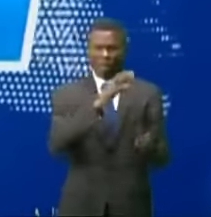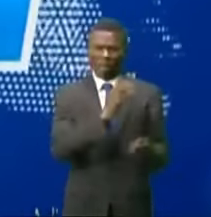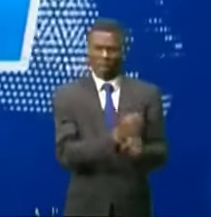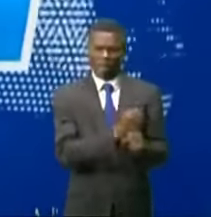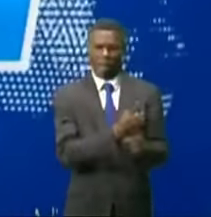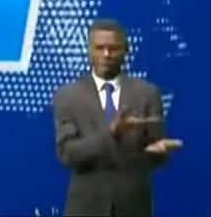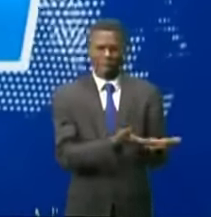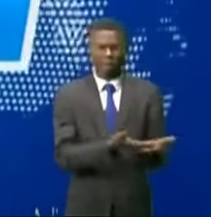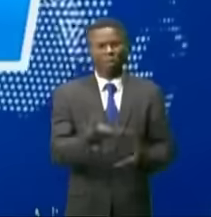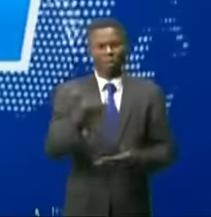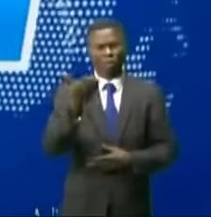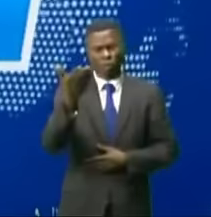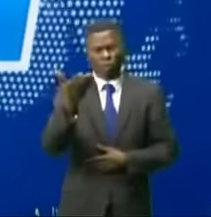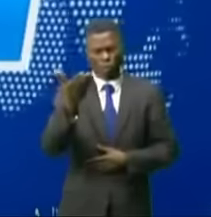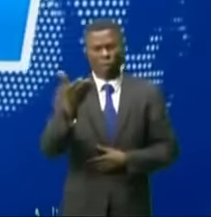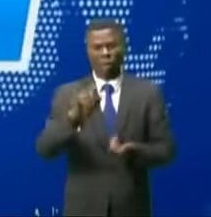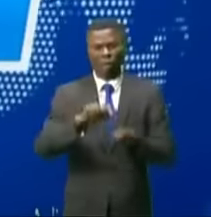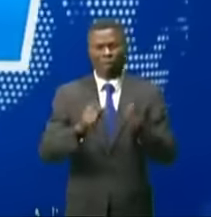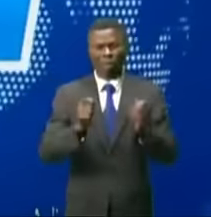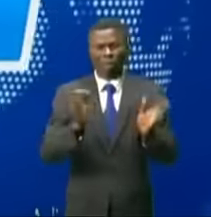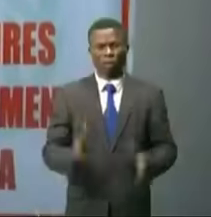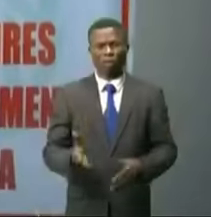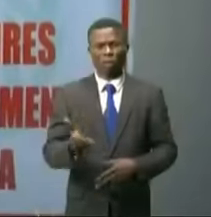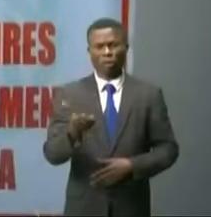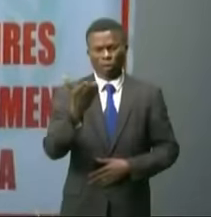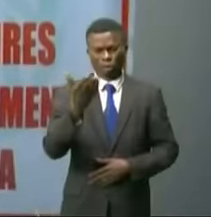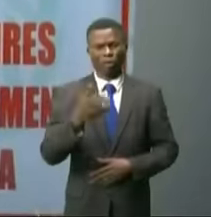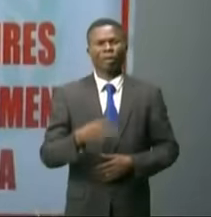D'autres précisions avec Toto Song.